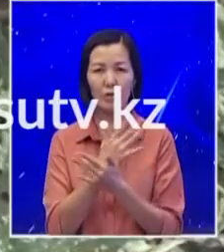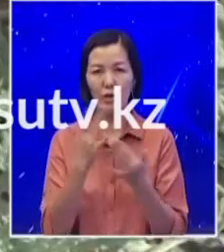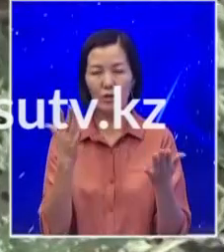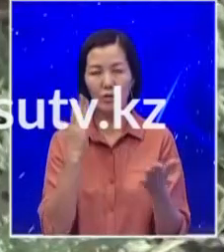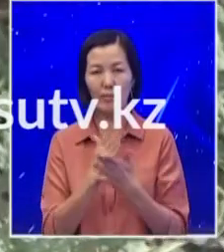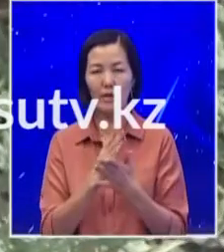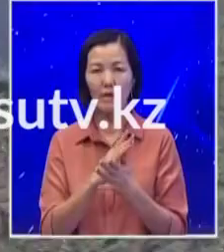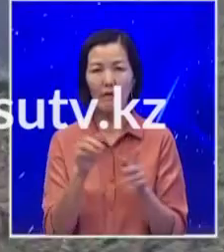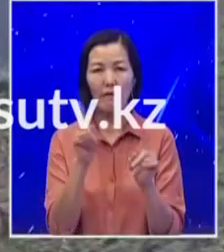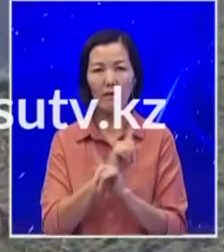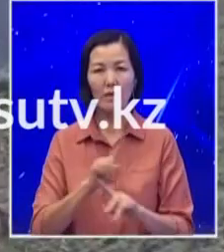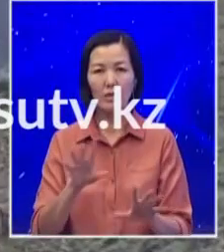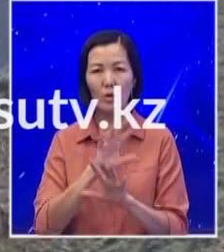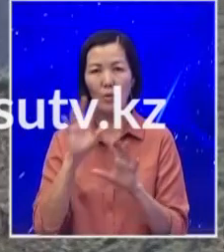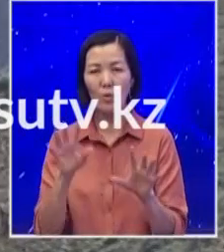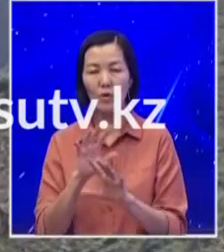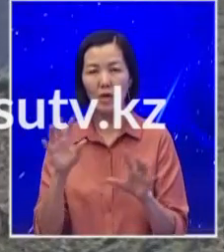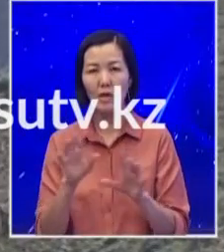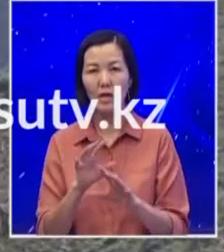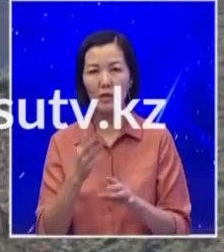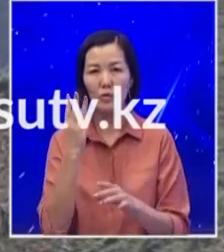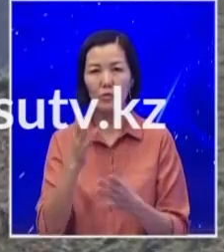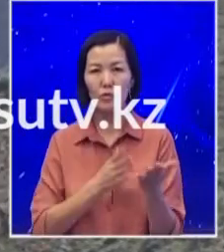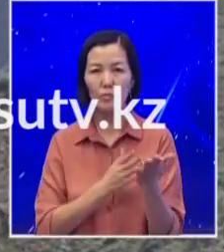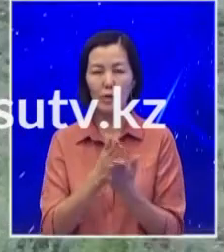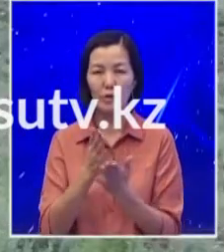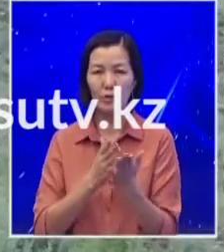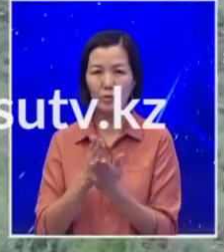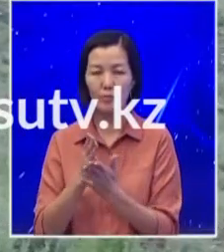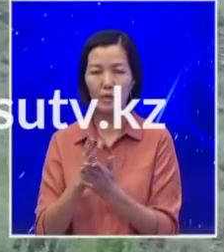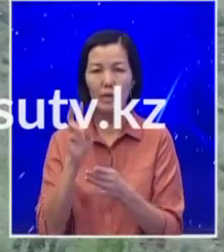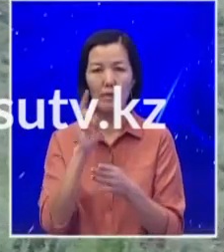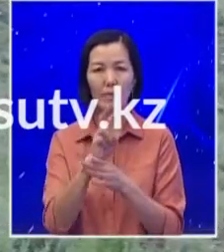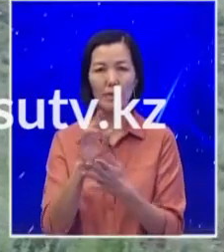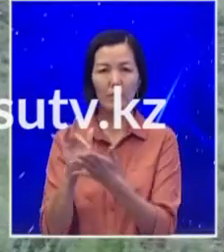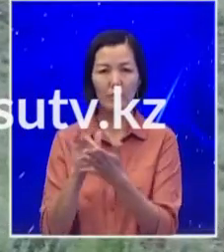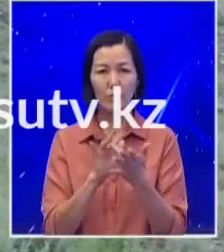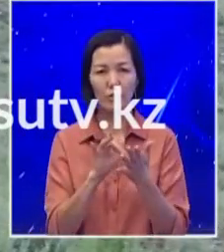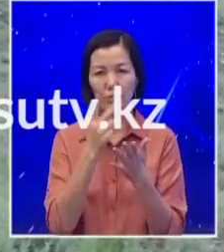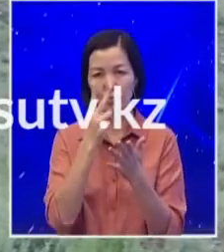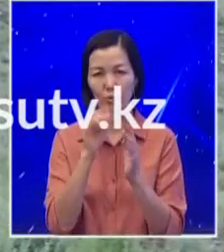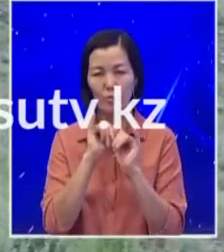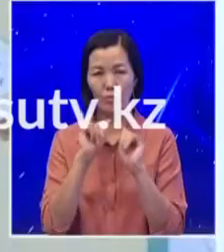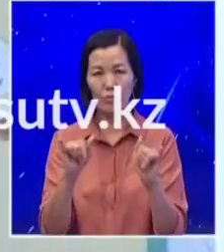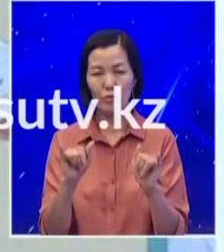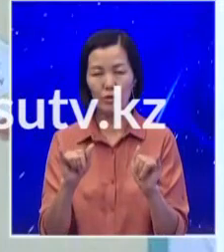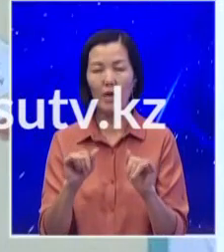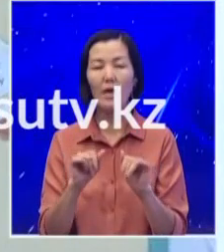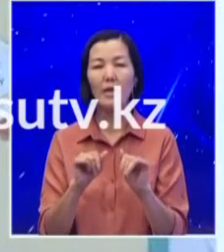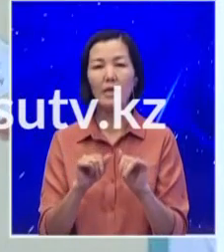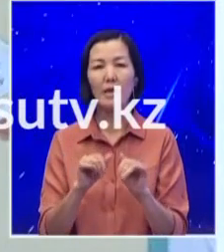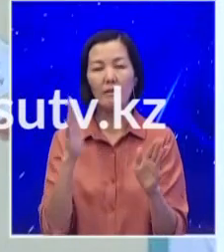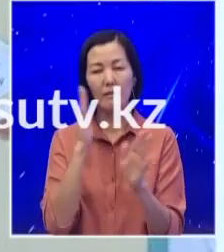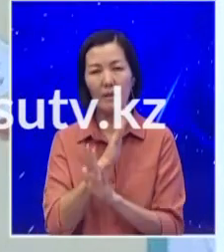Ерекше қорғалатын аумақты келушілер үш туристік маршрутпен аралай алады. Таяуда олардың қатары тағы да артпақ. Алтынемел ұлттық табиғи